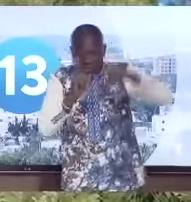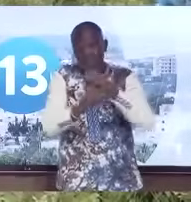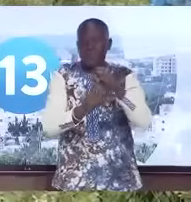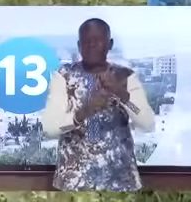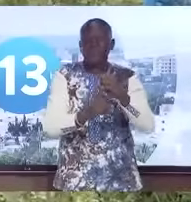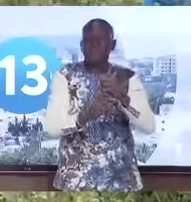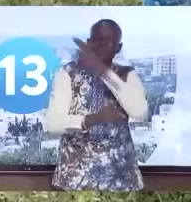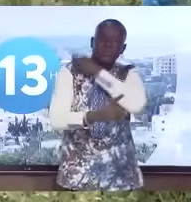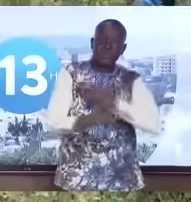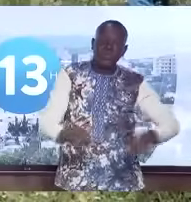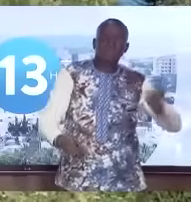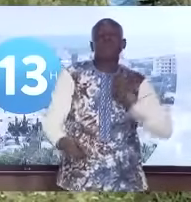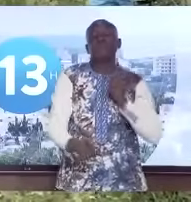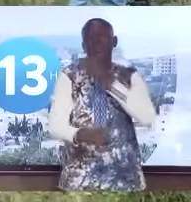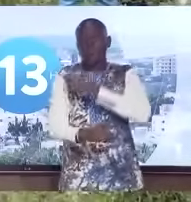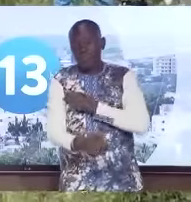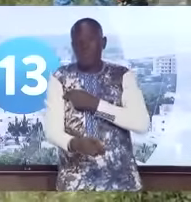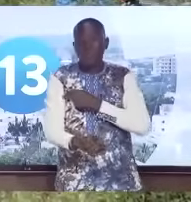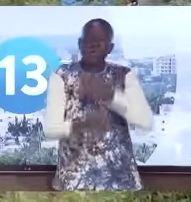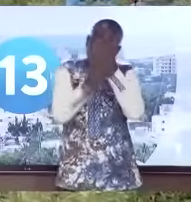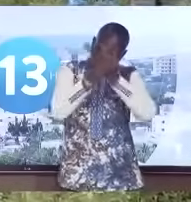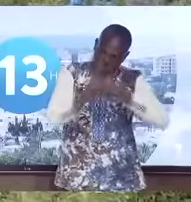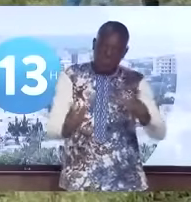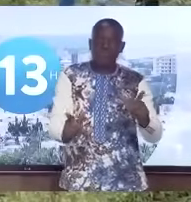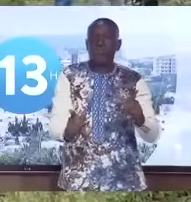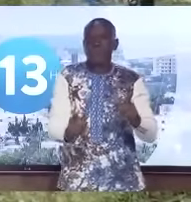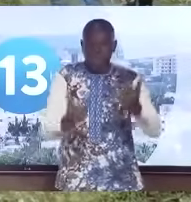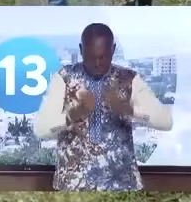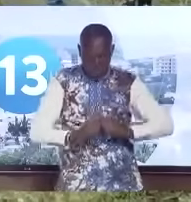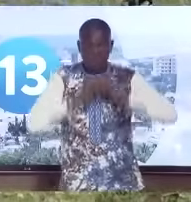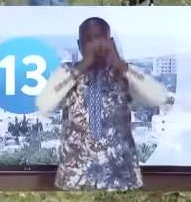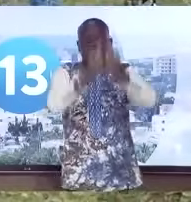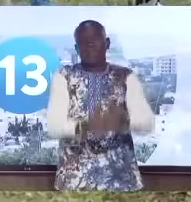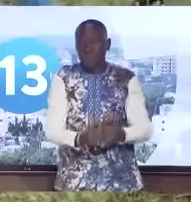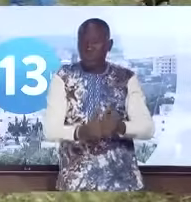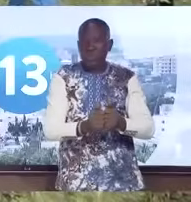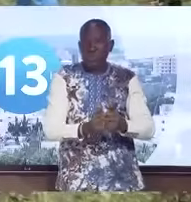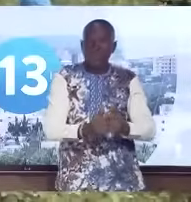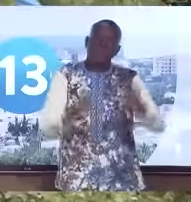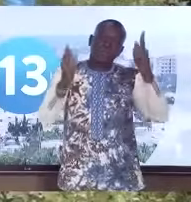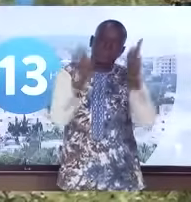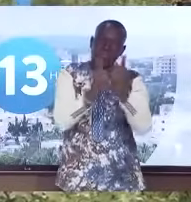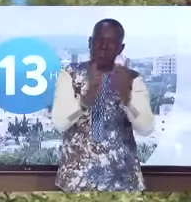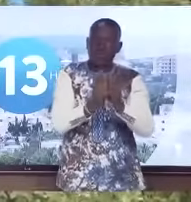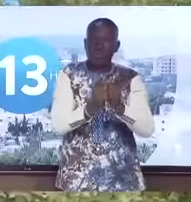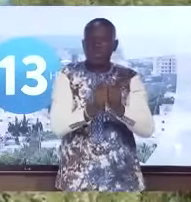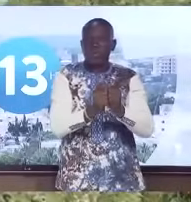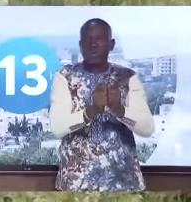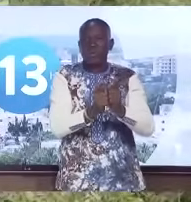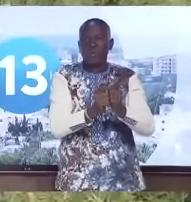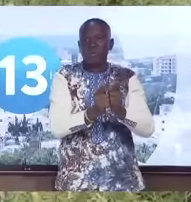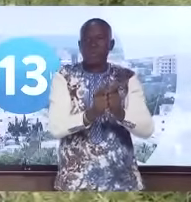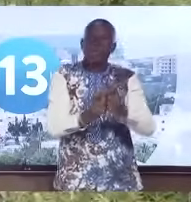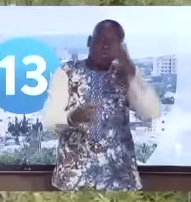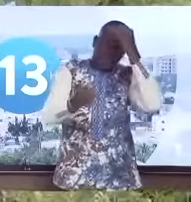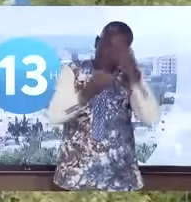c'est l'occasion pour nous aussi de marquer notre disponibilité pour accompagner le conseil constitutionnel dans le cadre de l'accomplissement